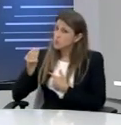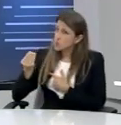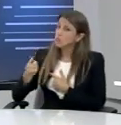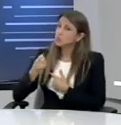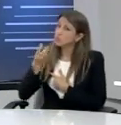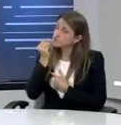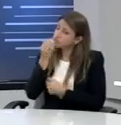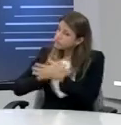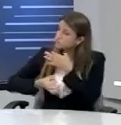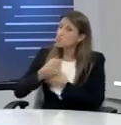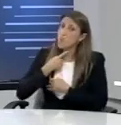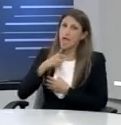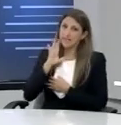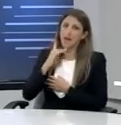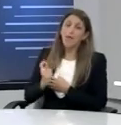Μακάρι.